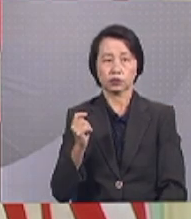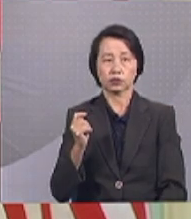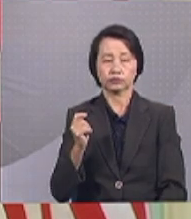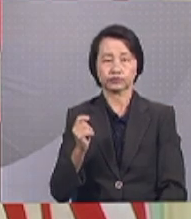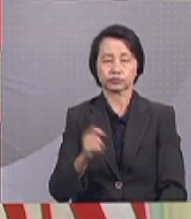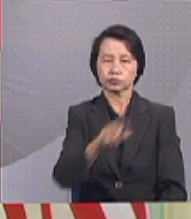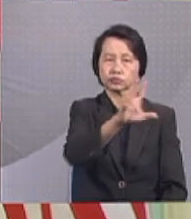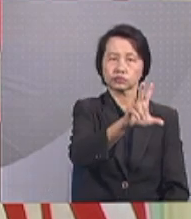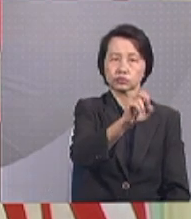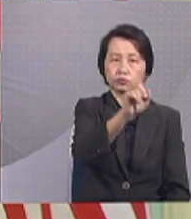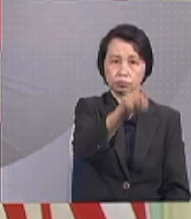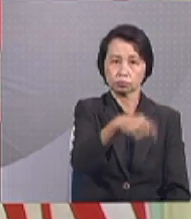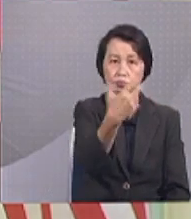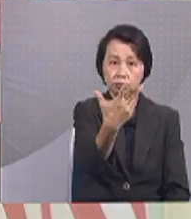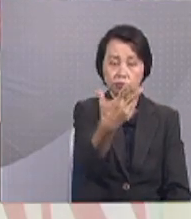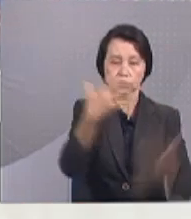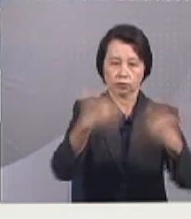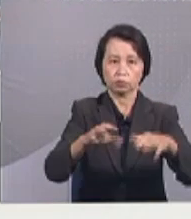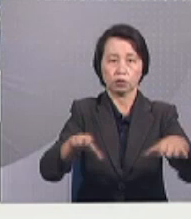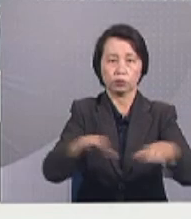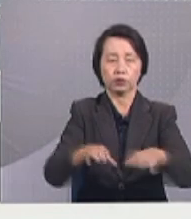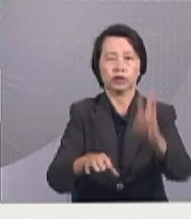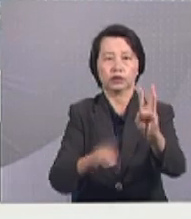sejak 30 Mac telah melakukan